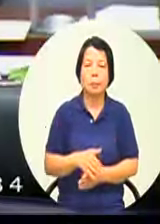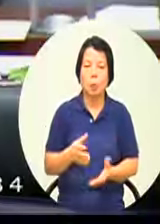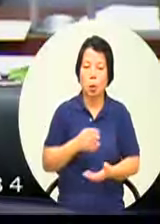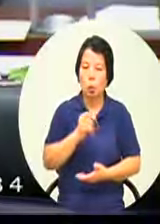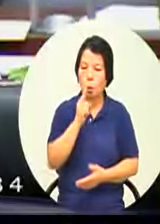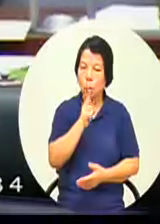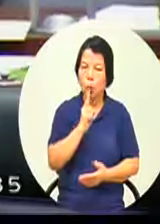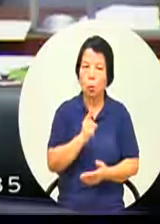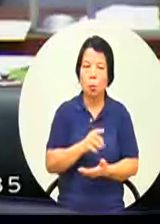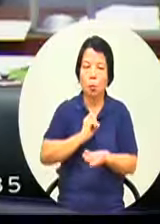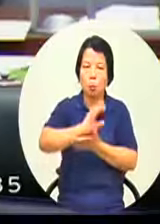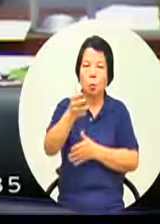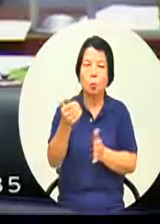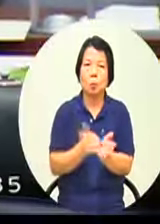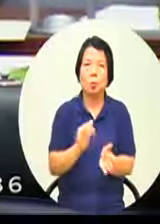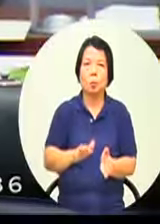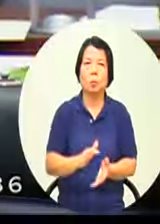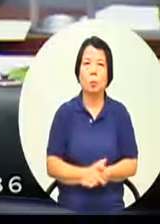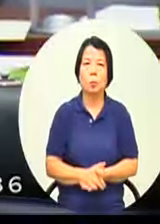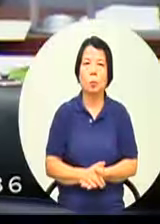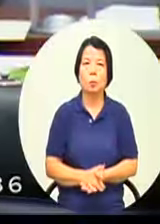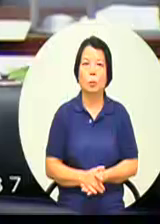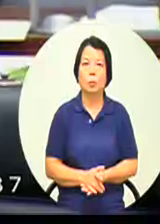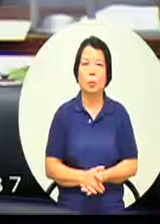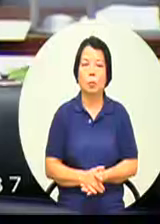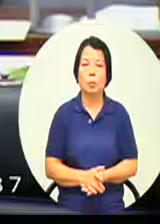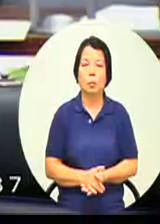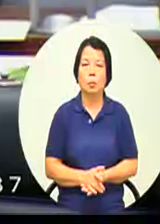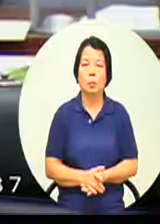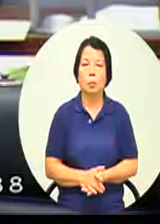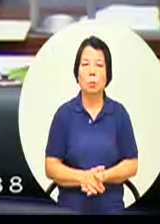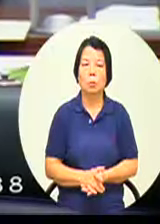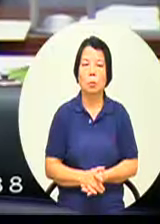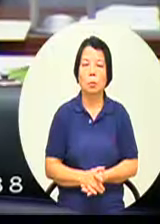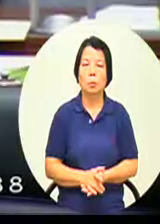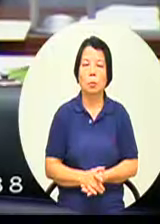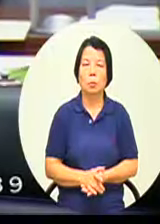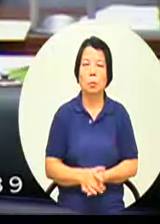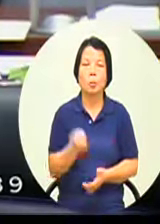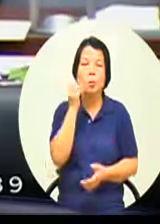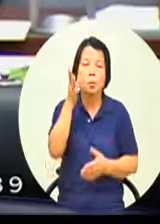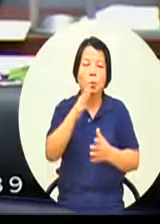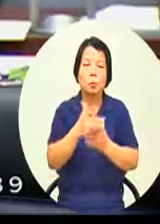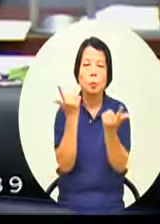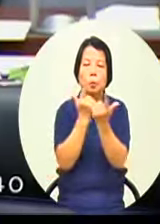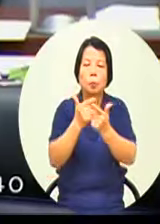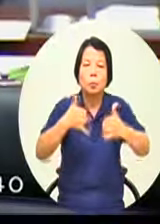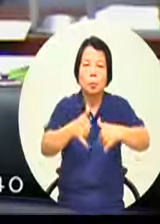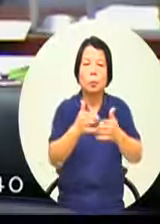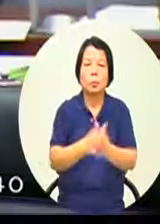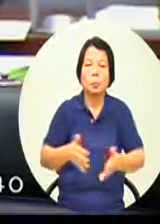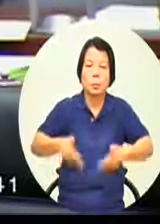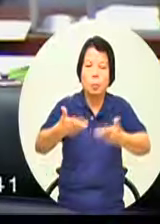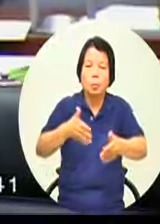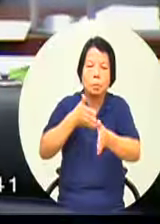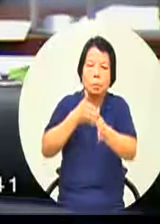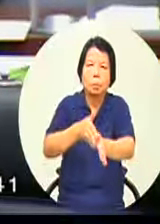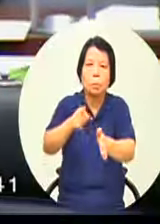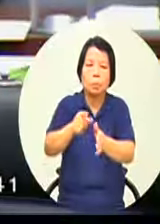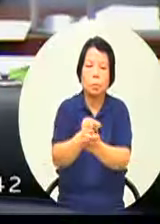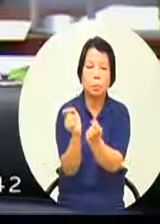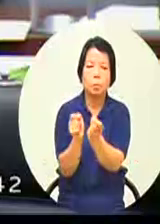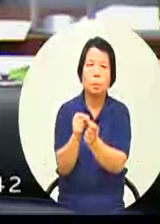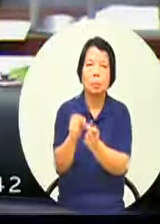过，就是在瑞北路啊，就是现在轻轨的机场的这个附近